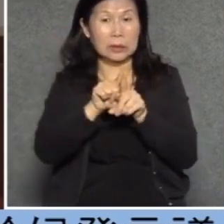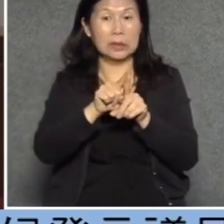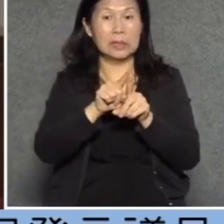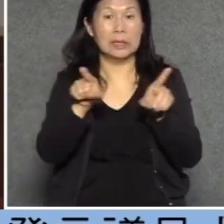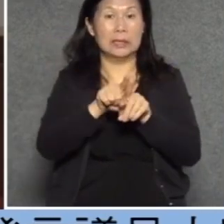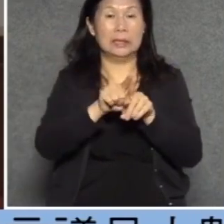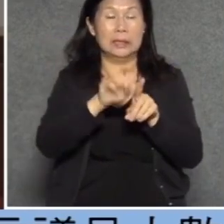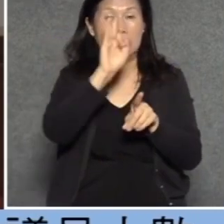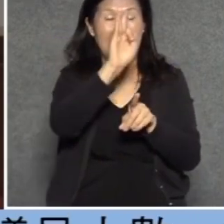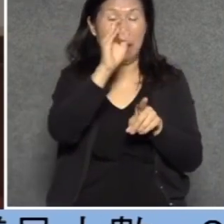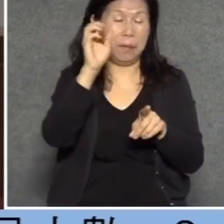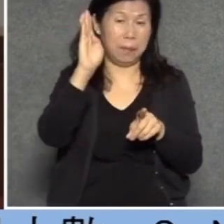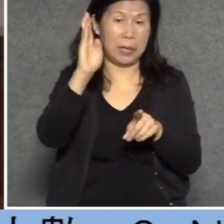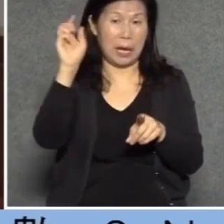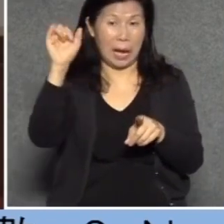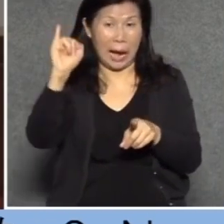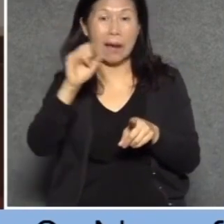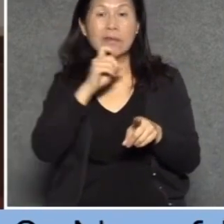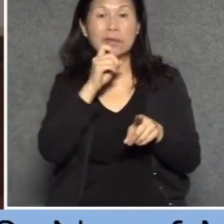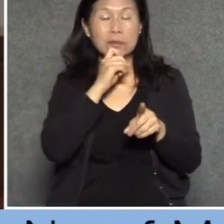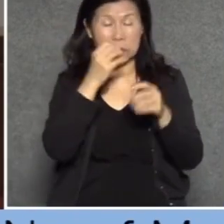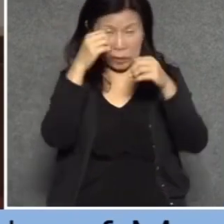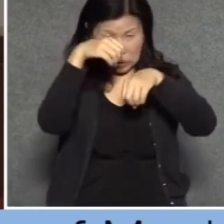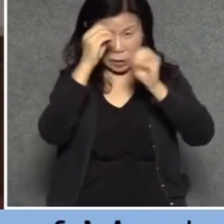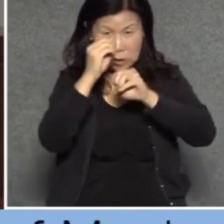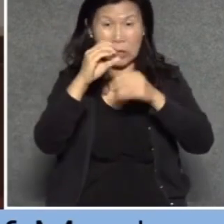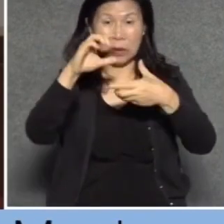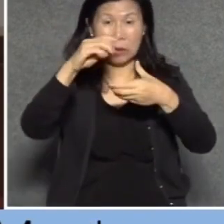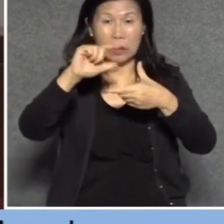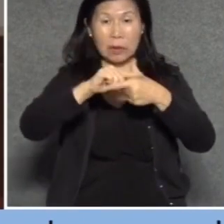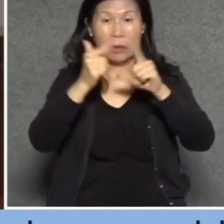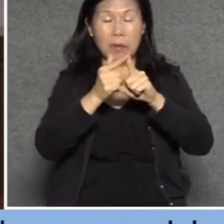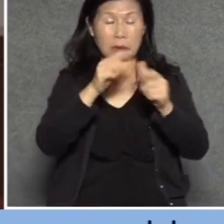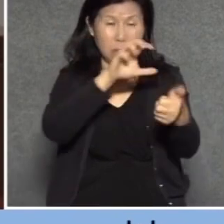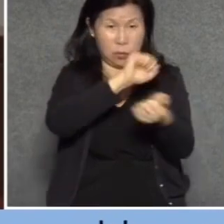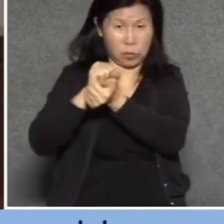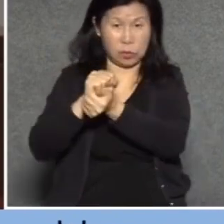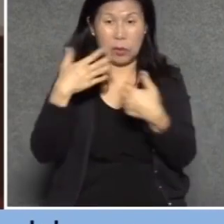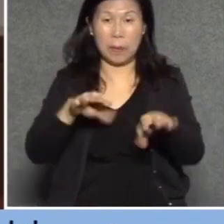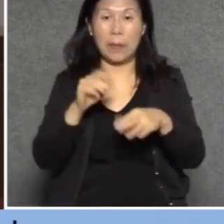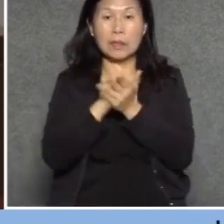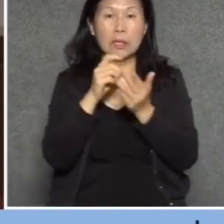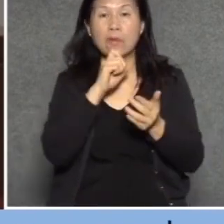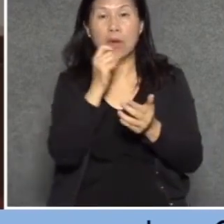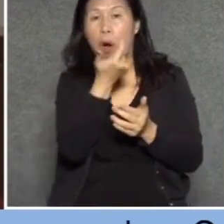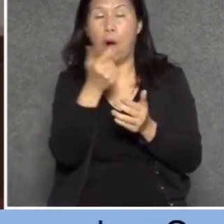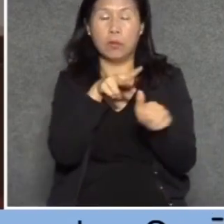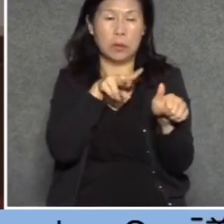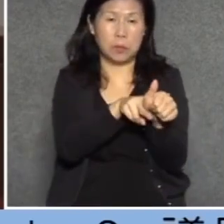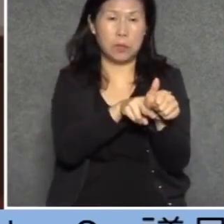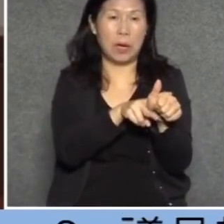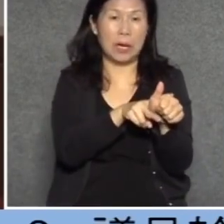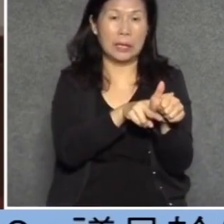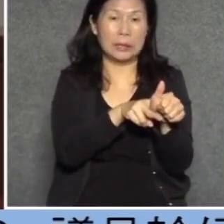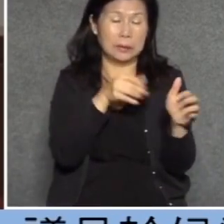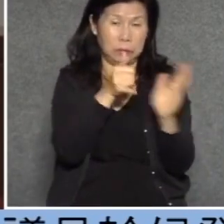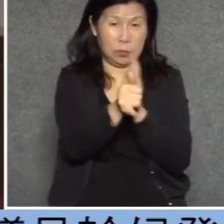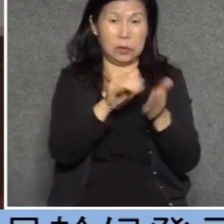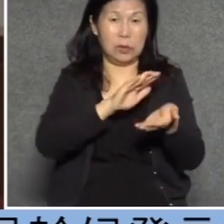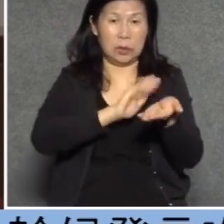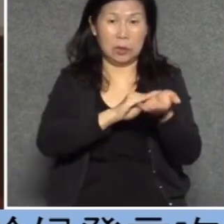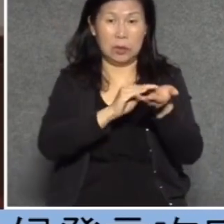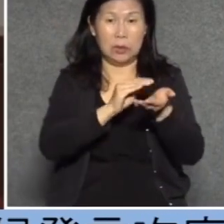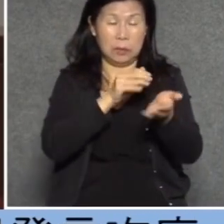局哇，用嗰啲鑑證嘅方法，喂，大佬捉人去坐監，好多冤獄係嘛？喂，連一個喂。一